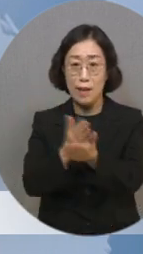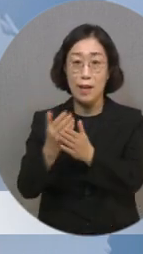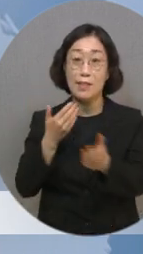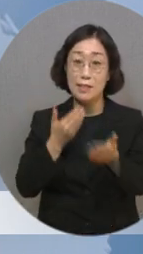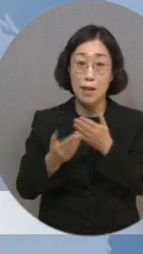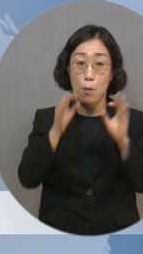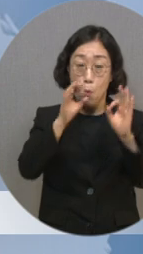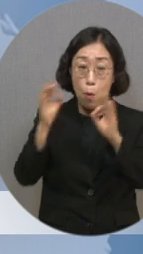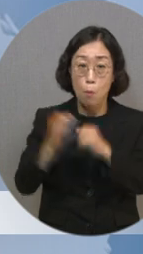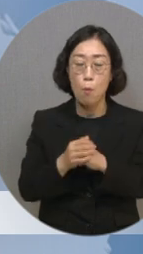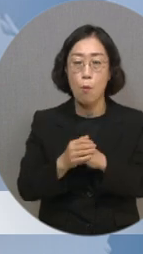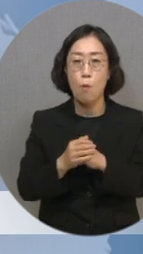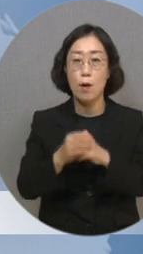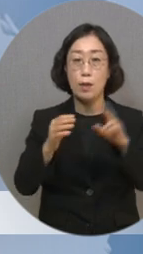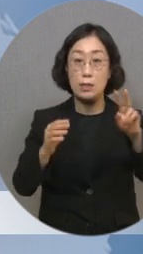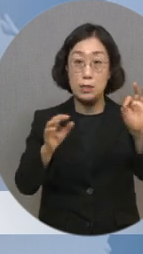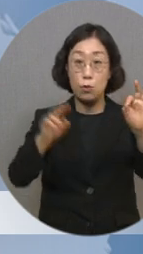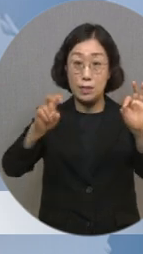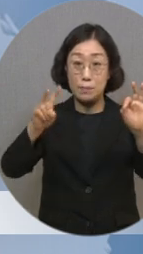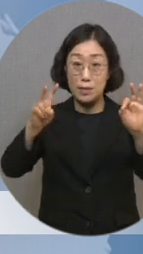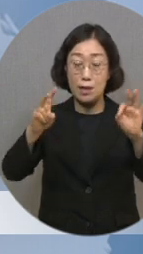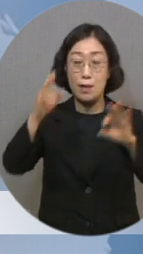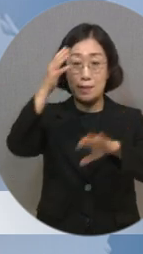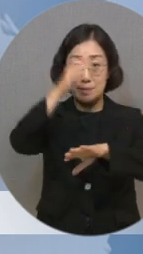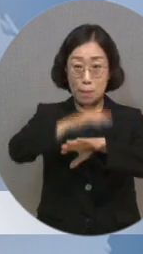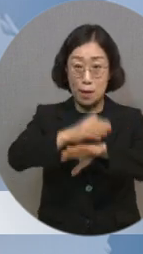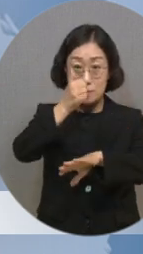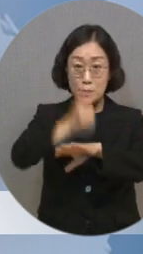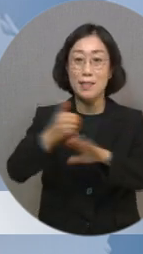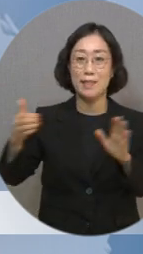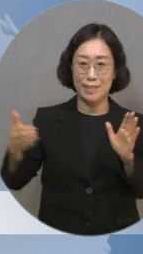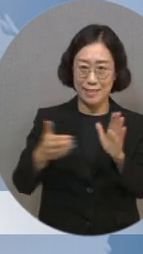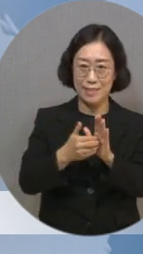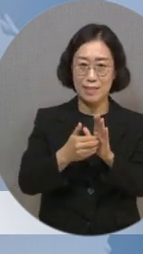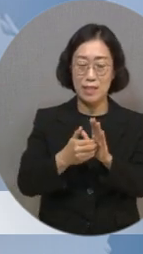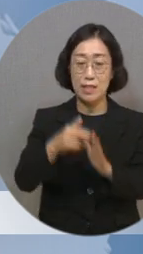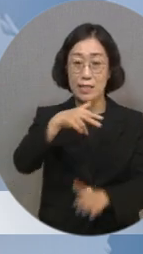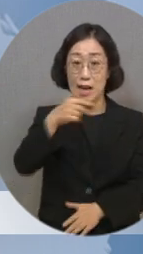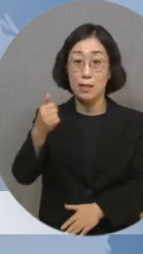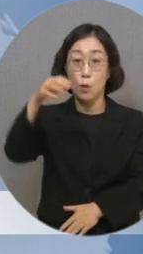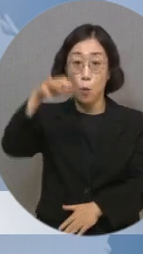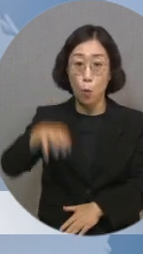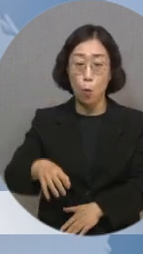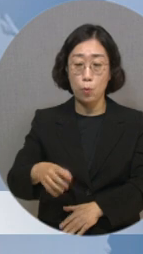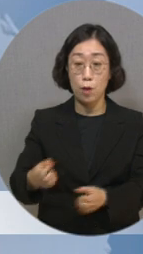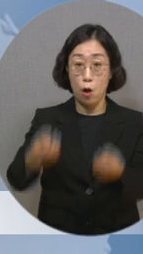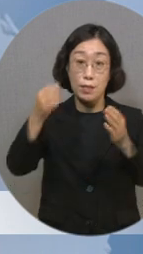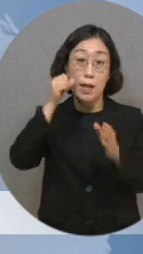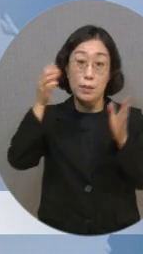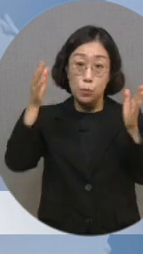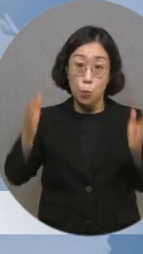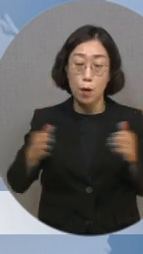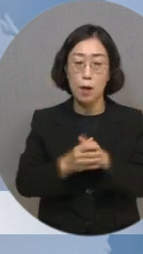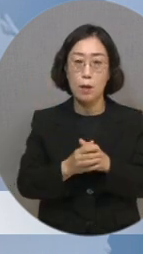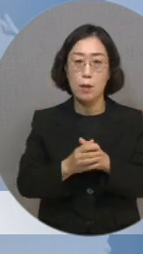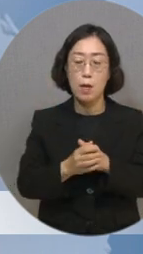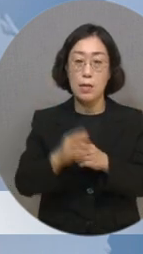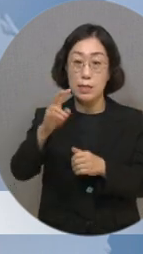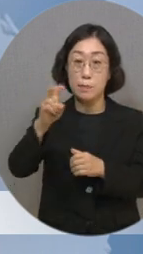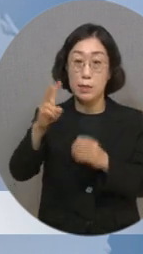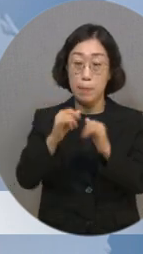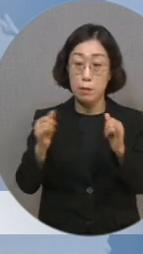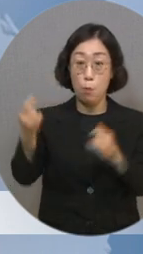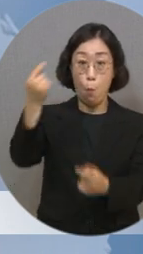체험관으로 지난 22일 성황리에 행사를 마쳤습니다. 장흥구는 행사가 열린 닷새 동안 22만여